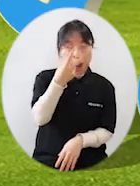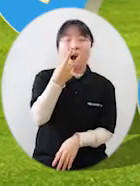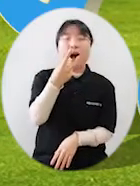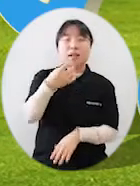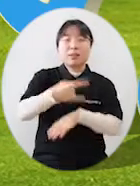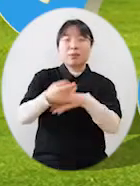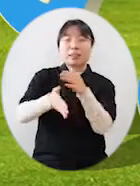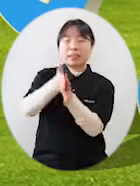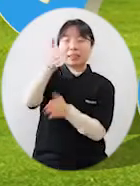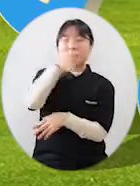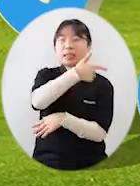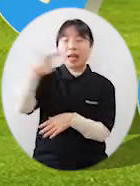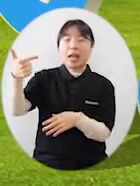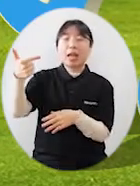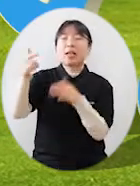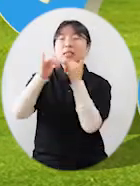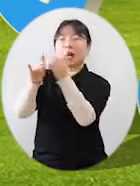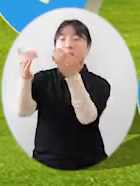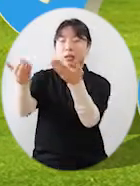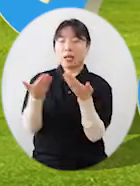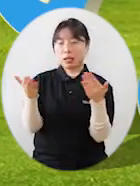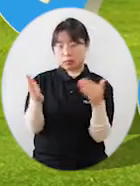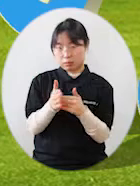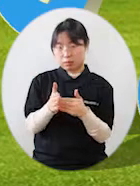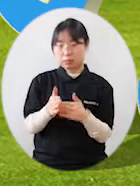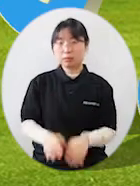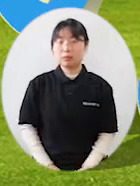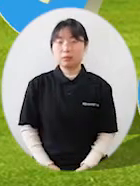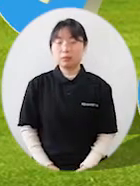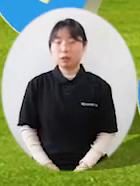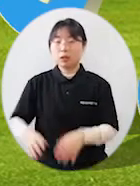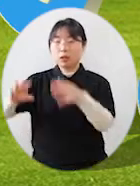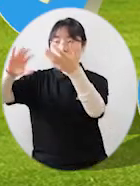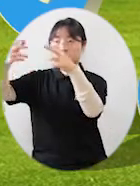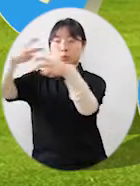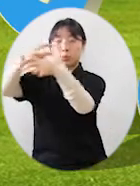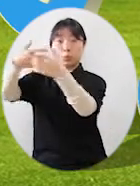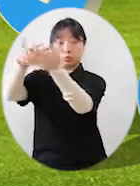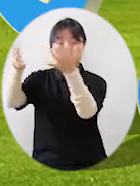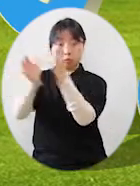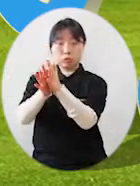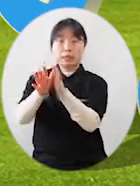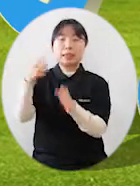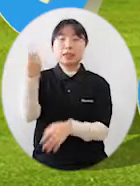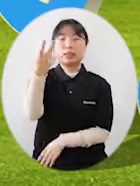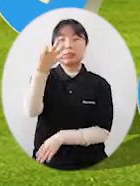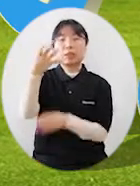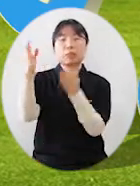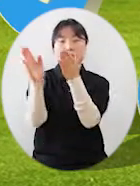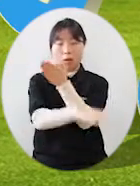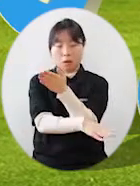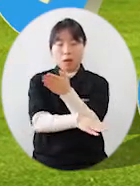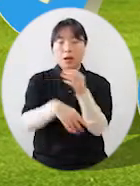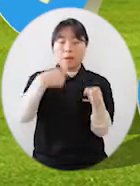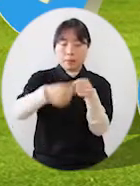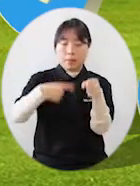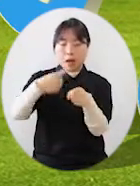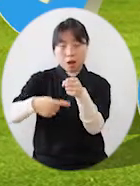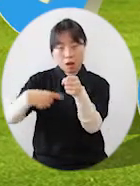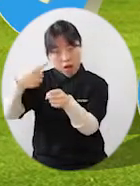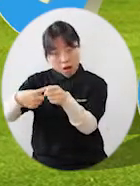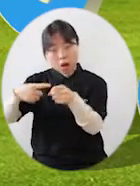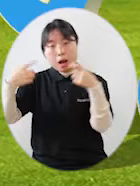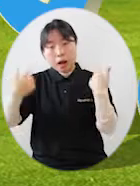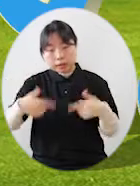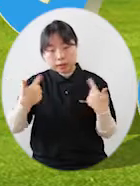선정됐습니다. 국토교통부는 2014년부터 지속가능 교통물류발전법에 따라 매년 인구 10만 명